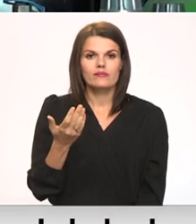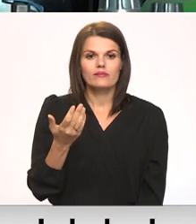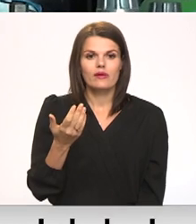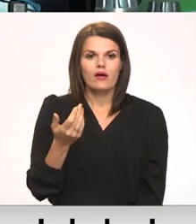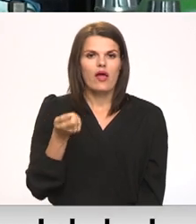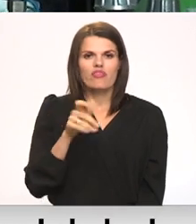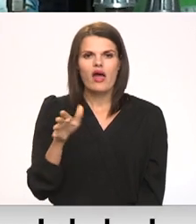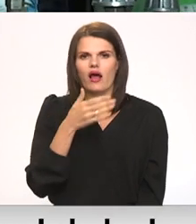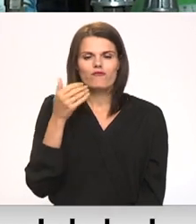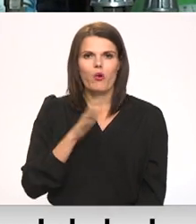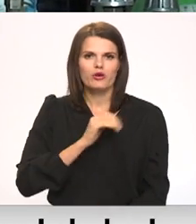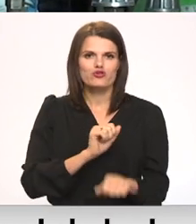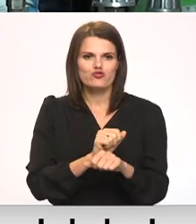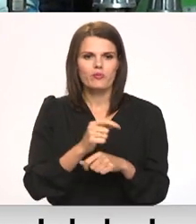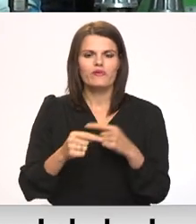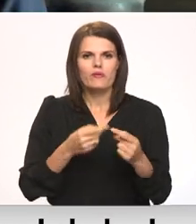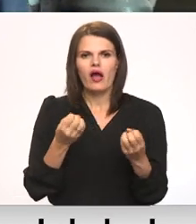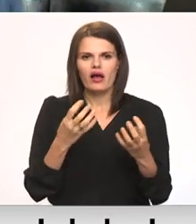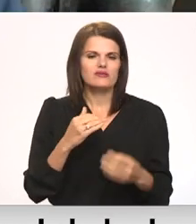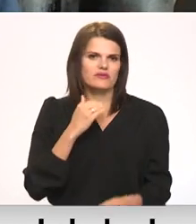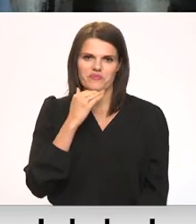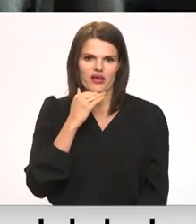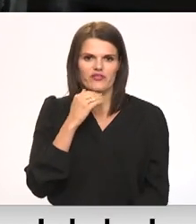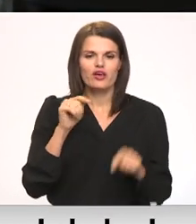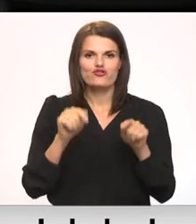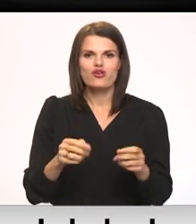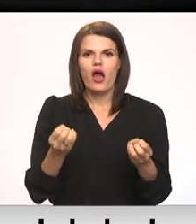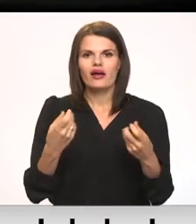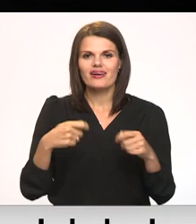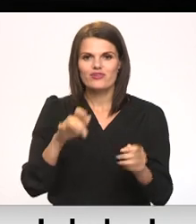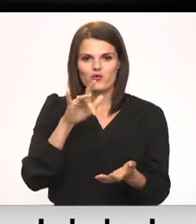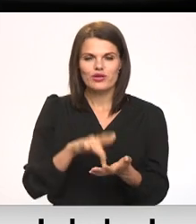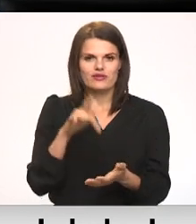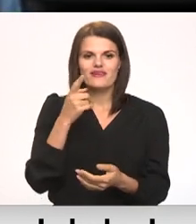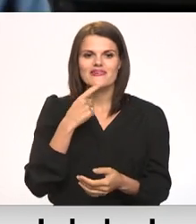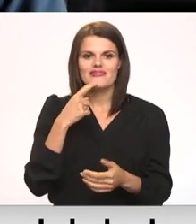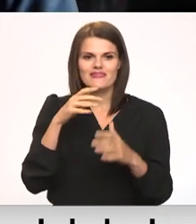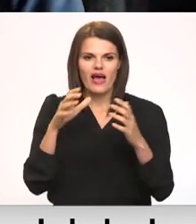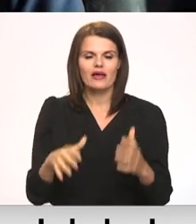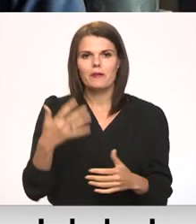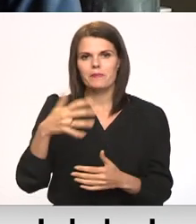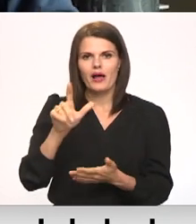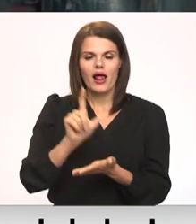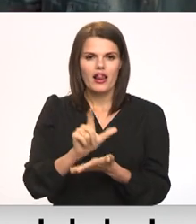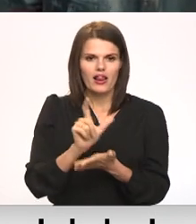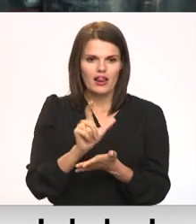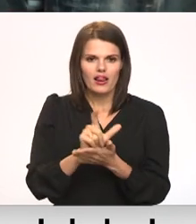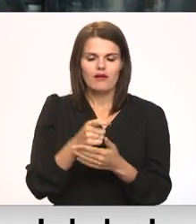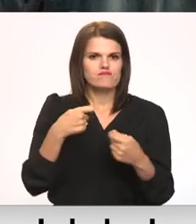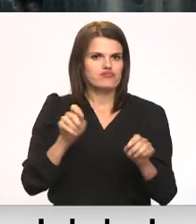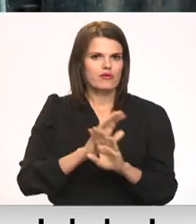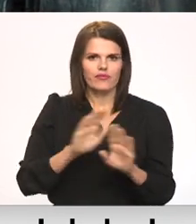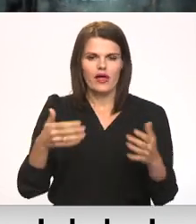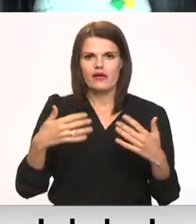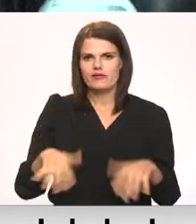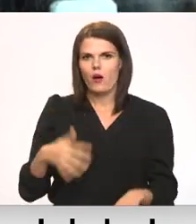pārtraukumu nekad nav bijis. Gāzes pietiek. Šajā gāzes tirgošanas centrā sarkanie 50 litru gāzes baloni netiek tirgoti